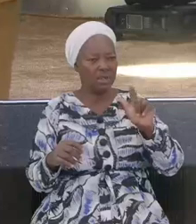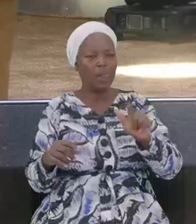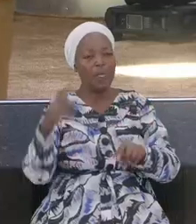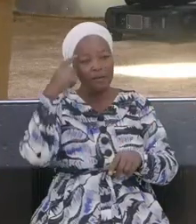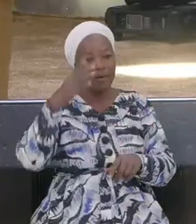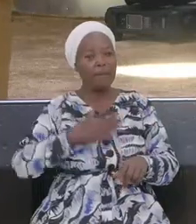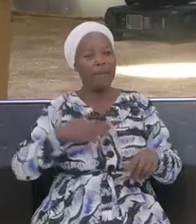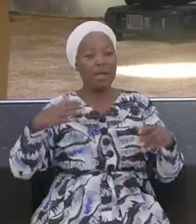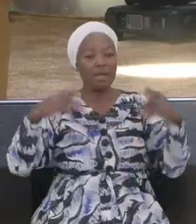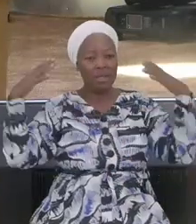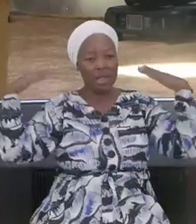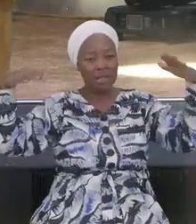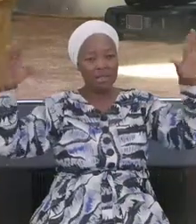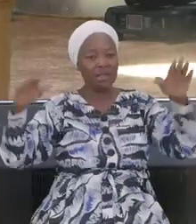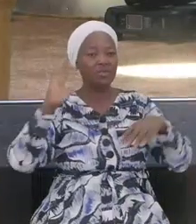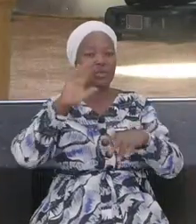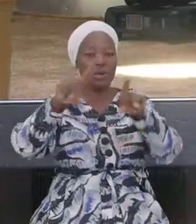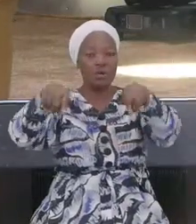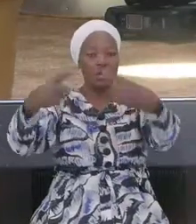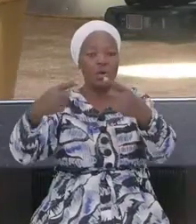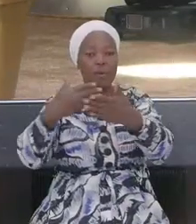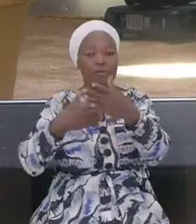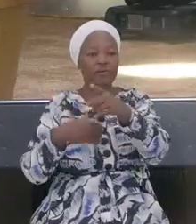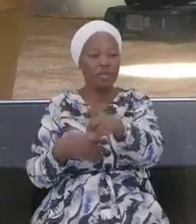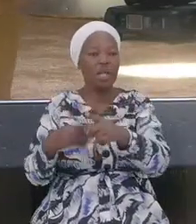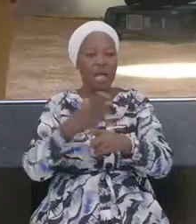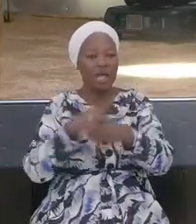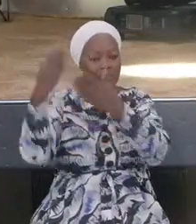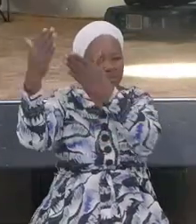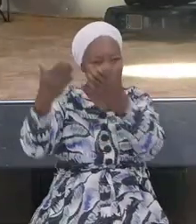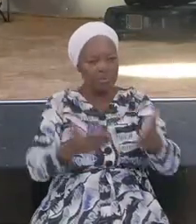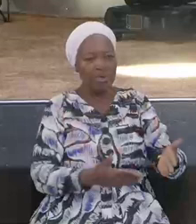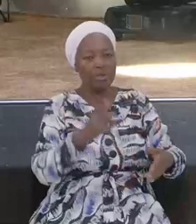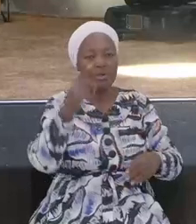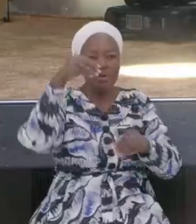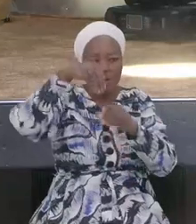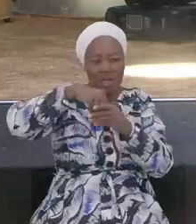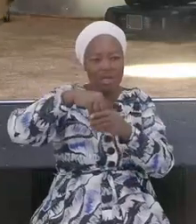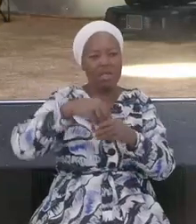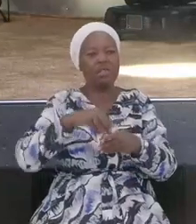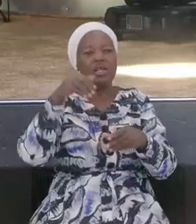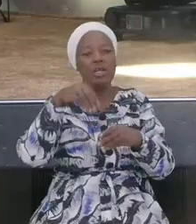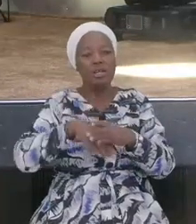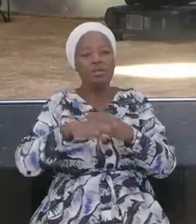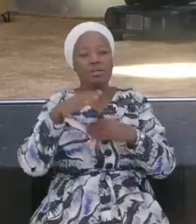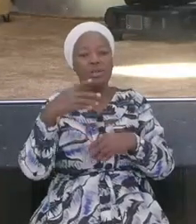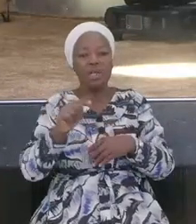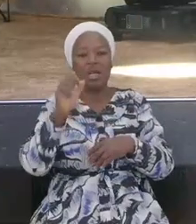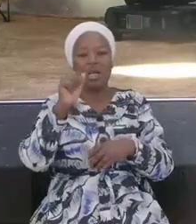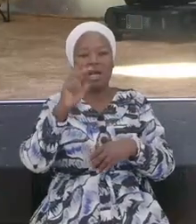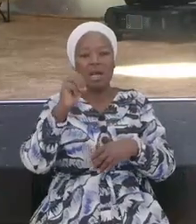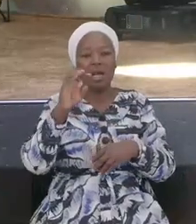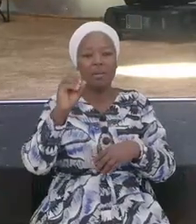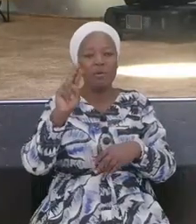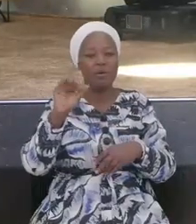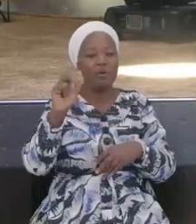mon ange, ici c'est en lettre capitale, lettre majuscule, mon ange marchera devant toi et te conduira chez les Amoréens,